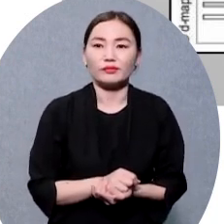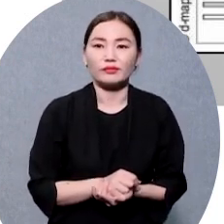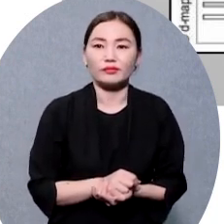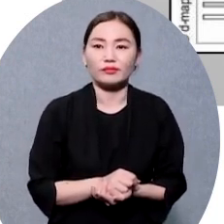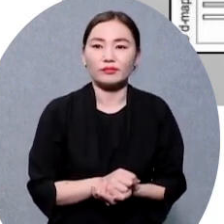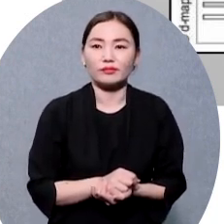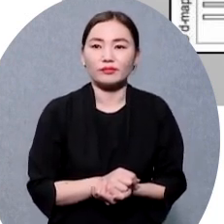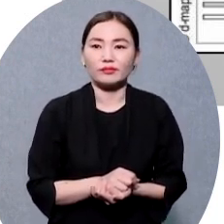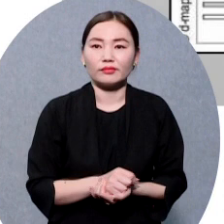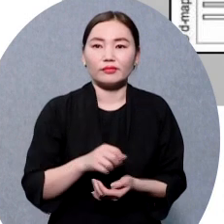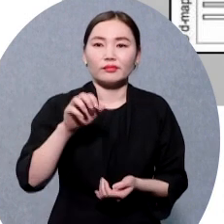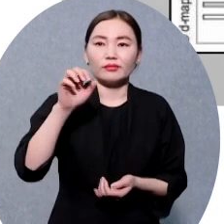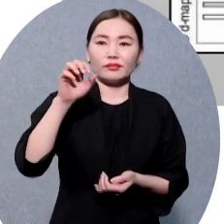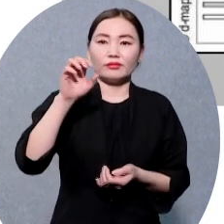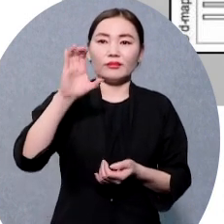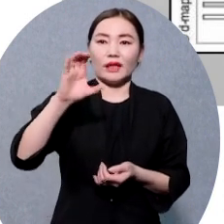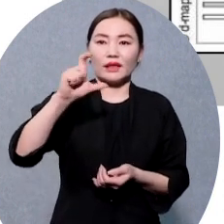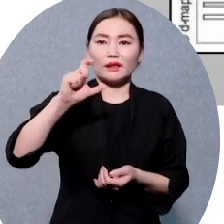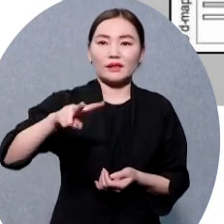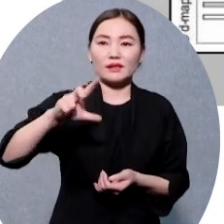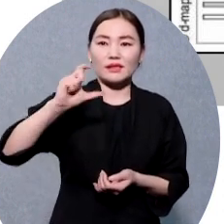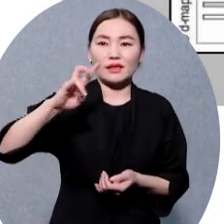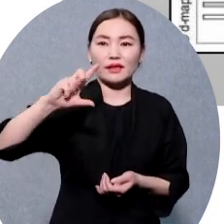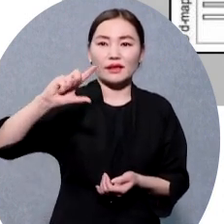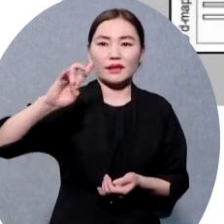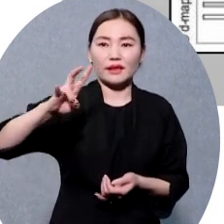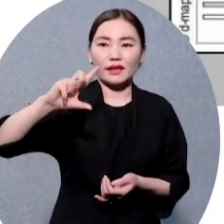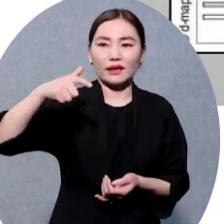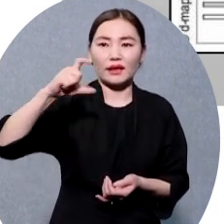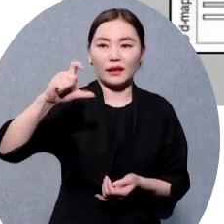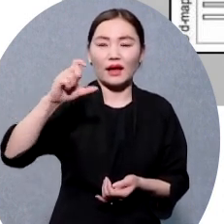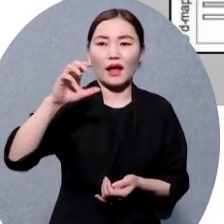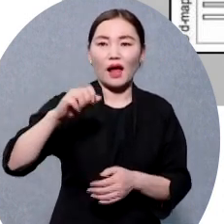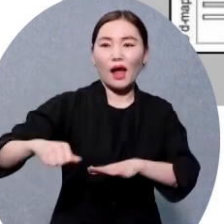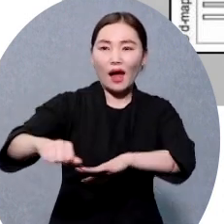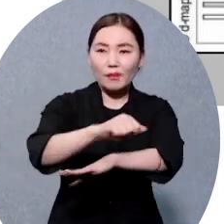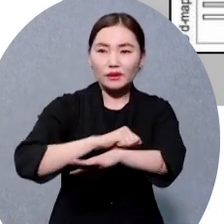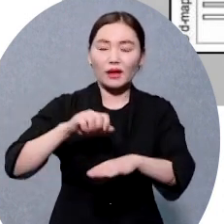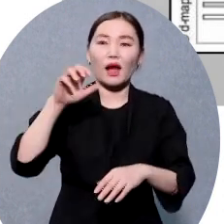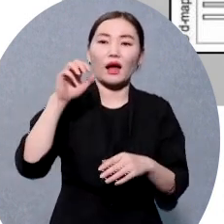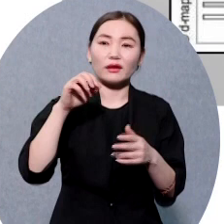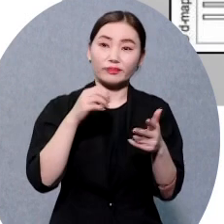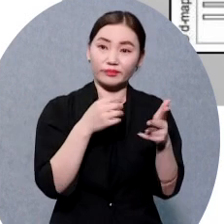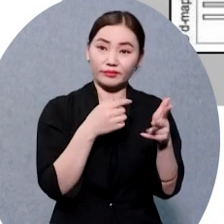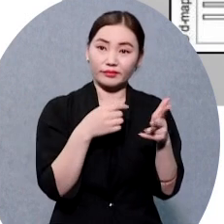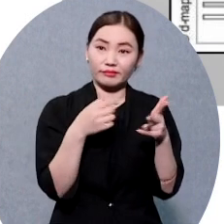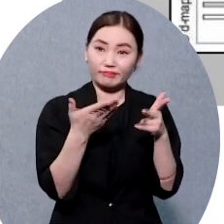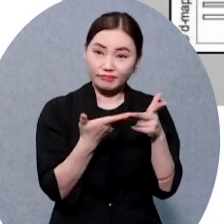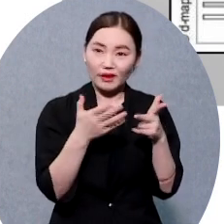За Өвөрхангай аймаг бол аймагт Эрдэнцүү хийд Хар Арын суманд байдаг. За Амар Хэсгэлэнд хийд бол Сэлэнг аймгийн